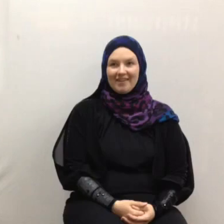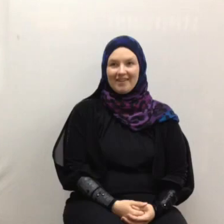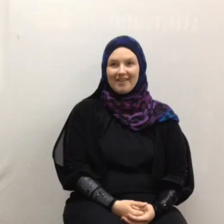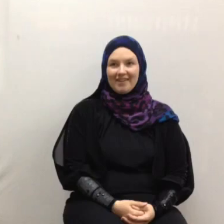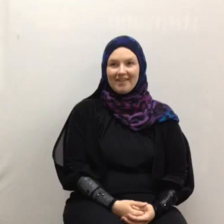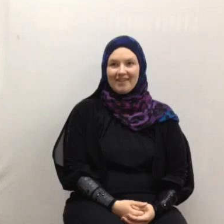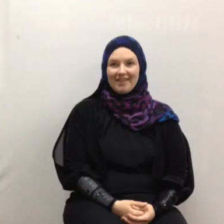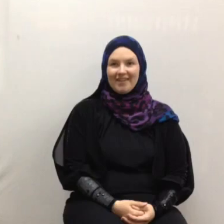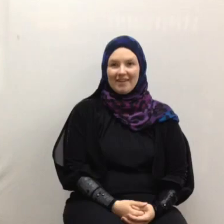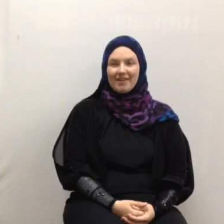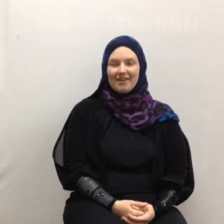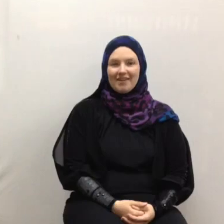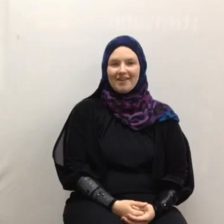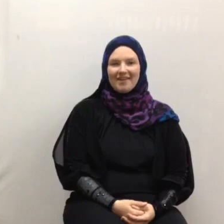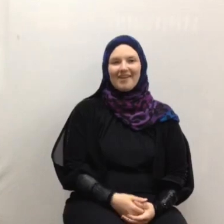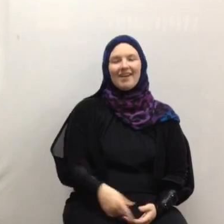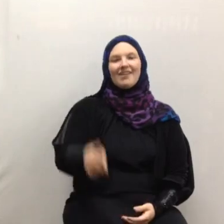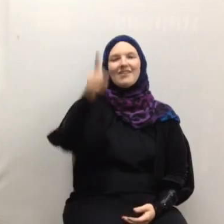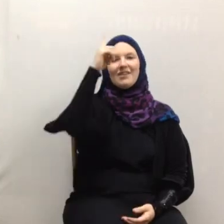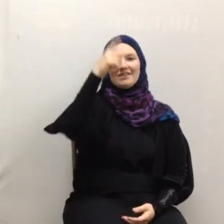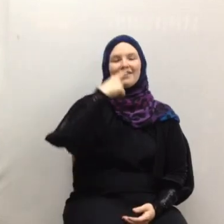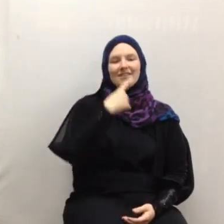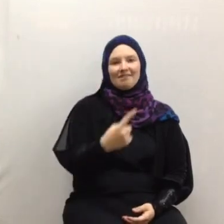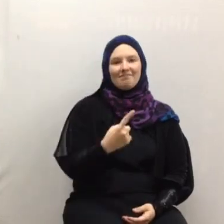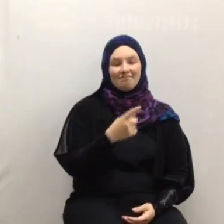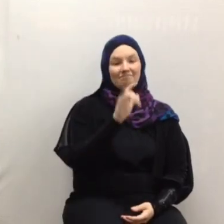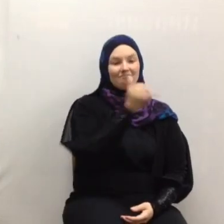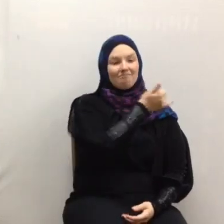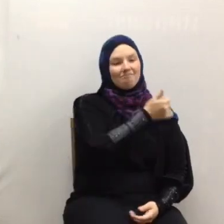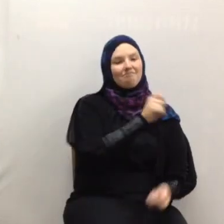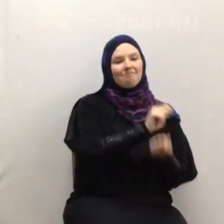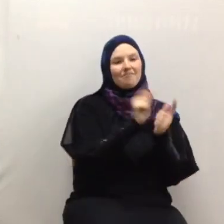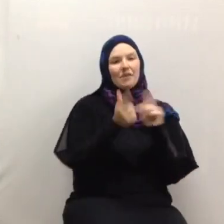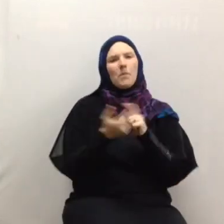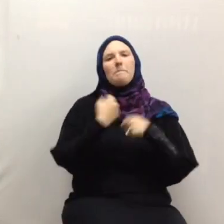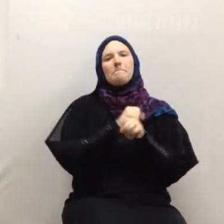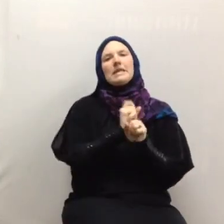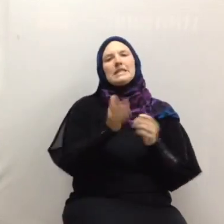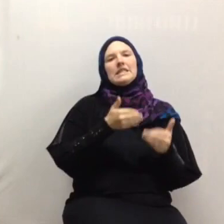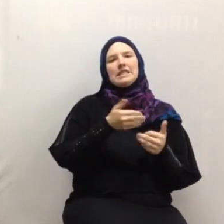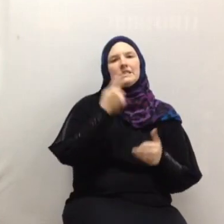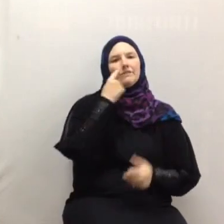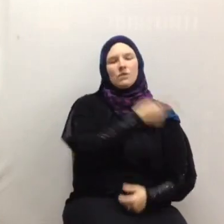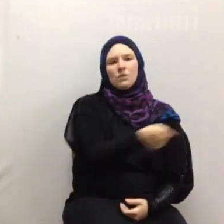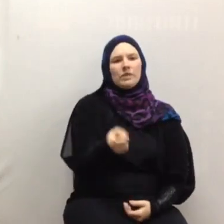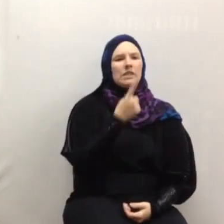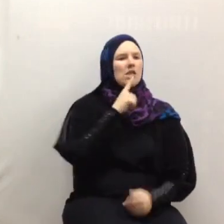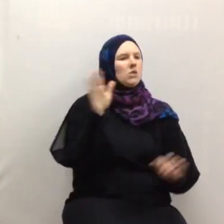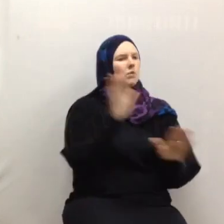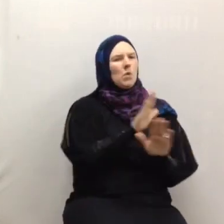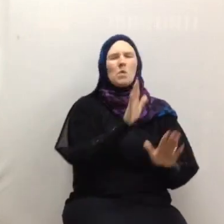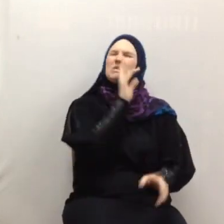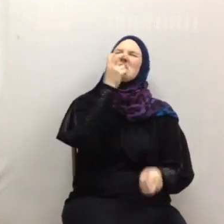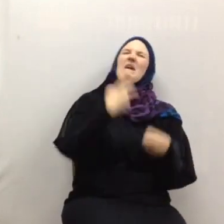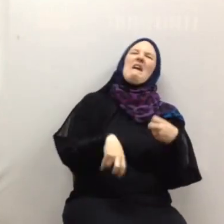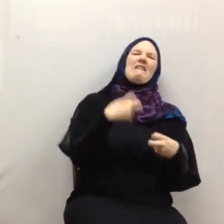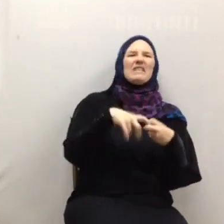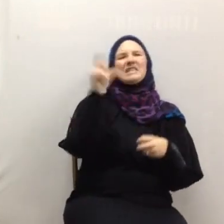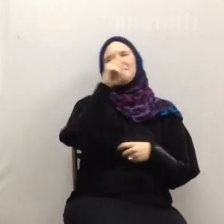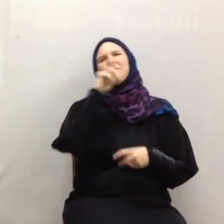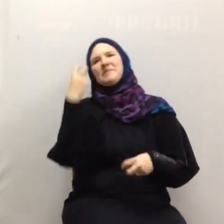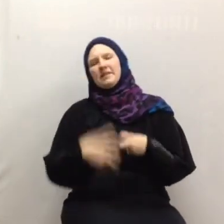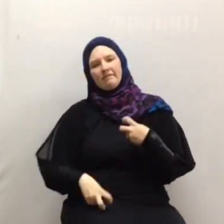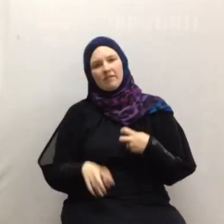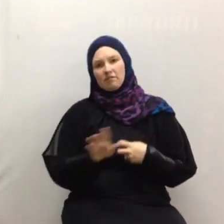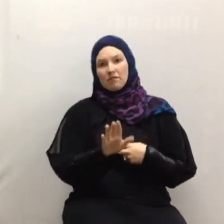difficult. Allah says, وَلَقَدْ يَسَّرْنَا. We have made it easy. We say, no, it is difficult. Even the Arabs